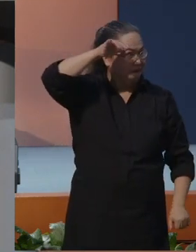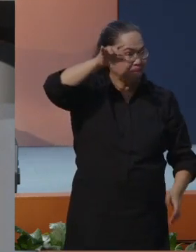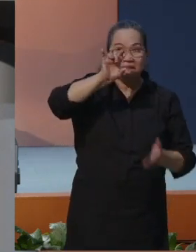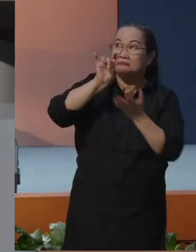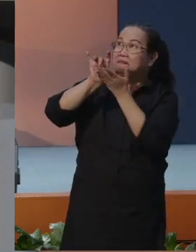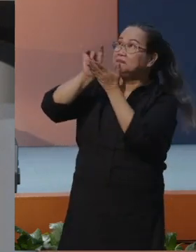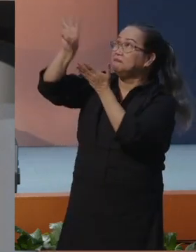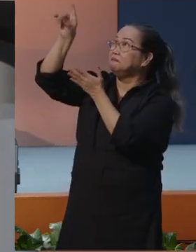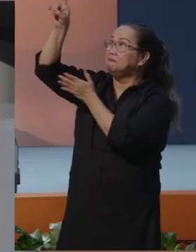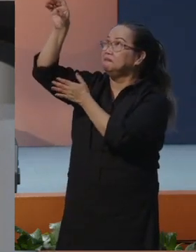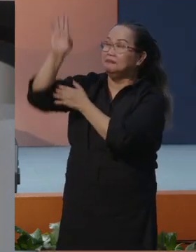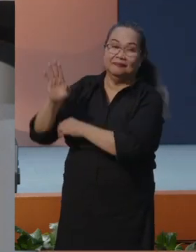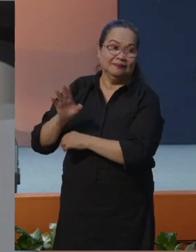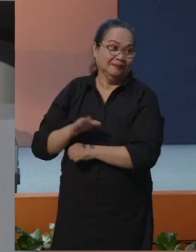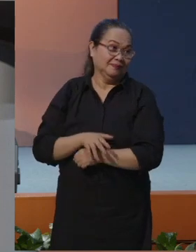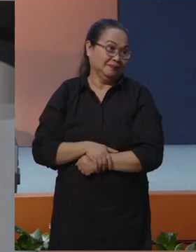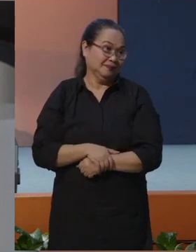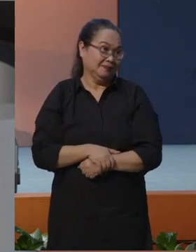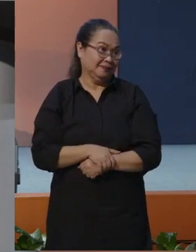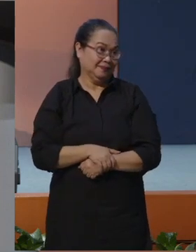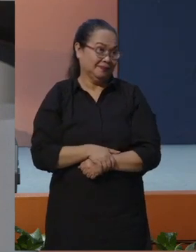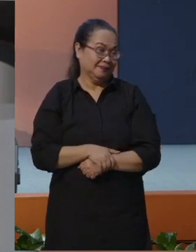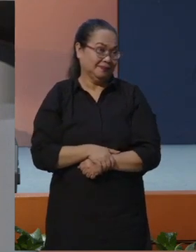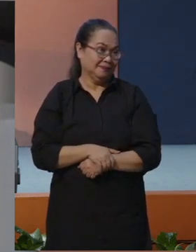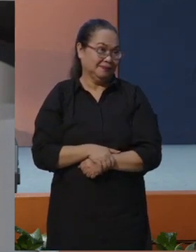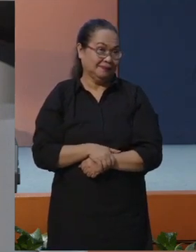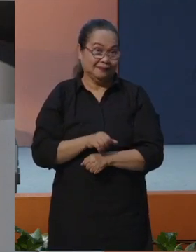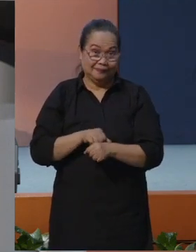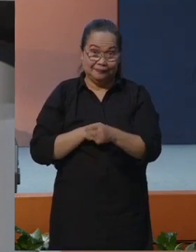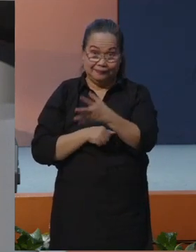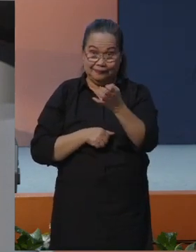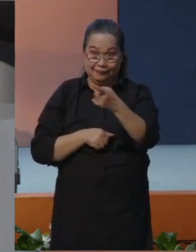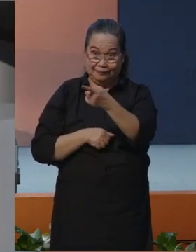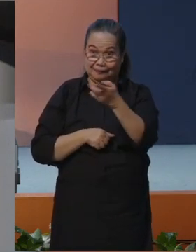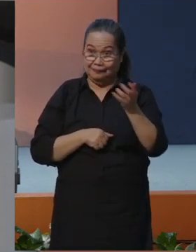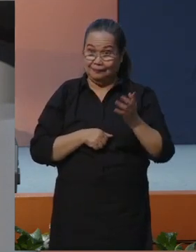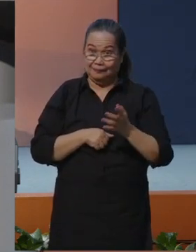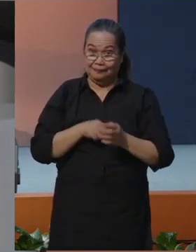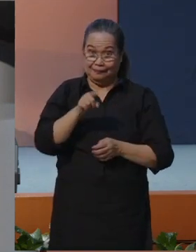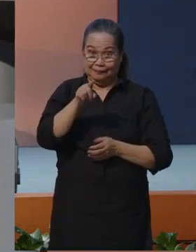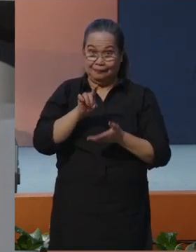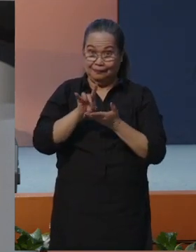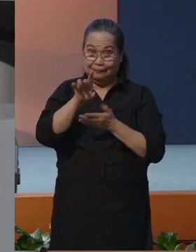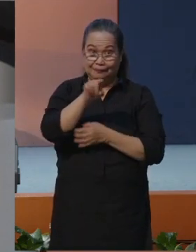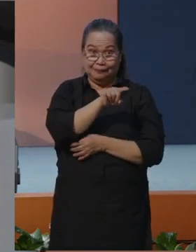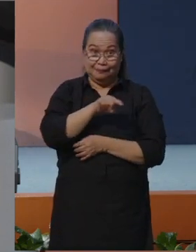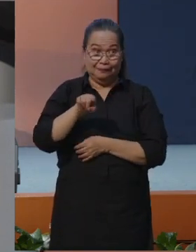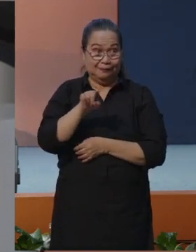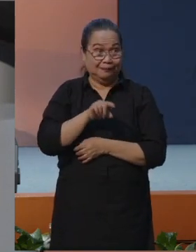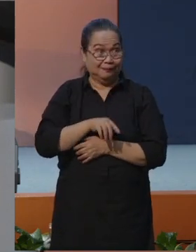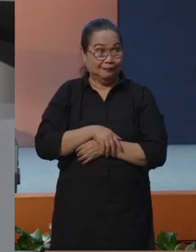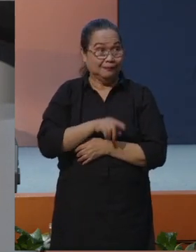rejection sa Panginoon. Gusto niyo akong i-reject? Pues,